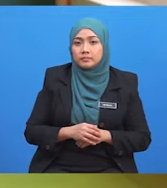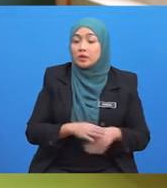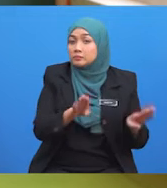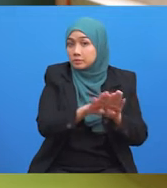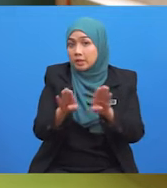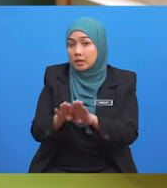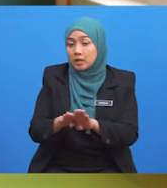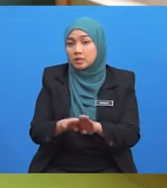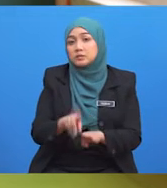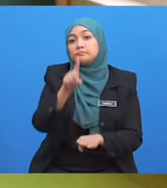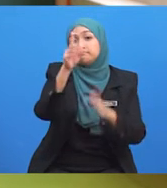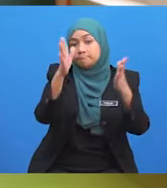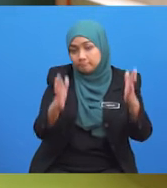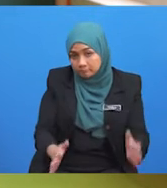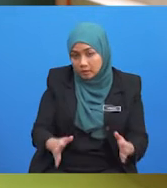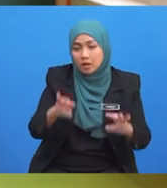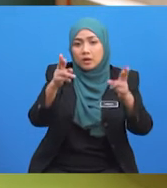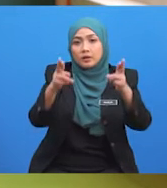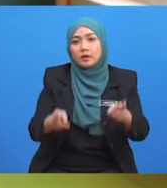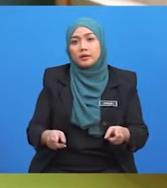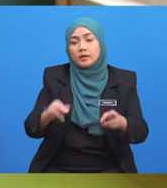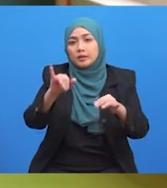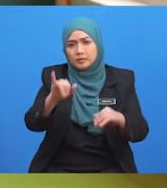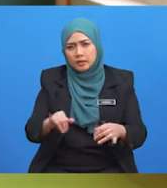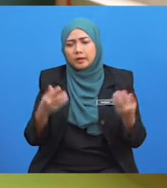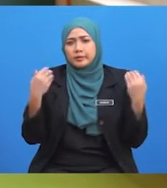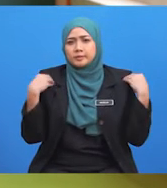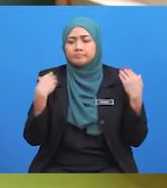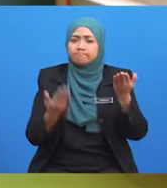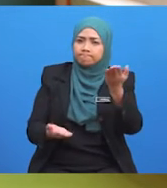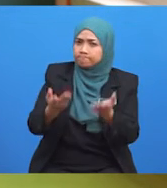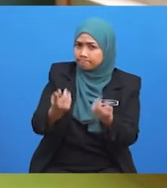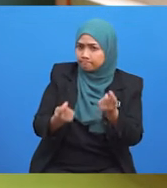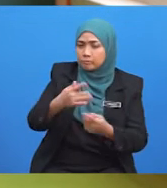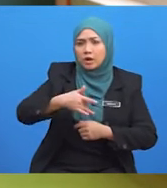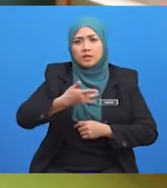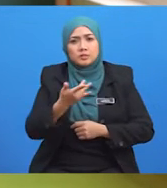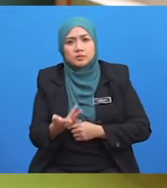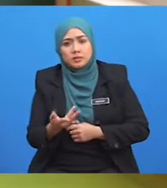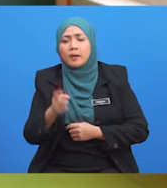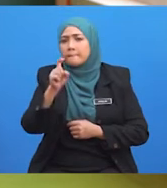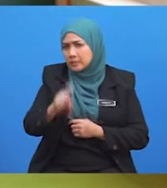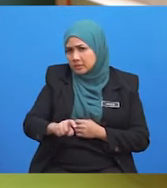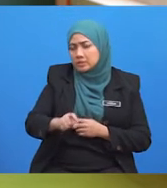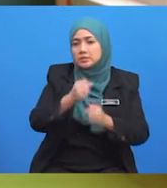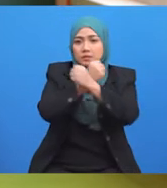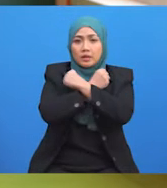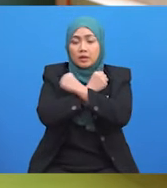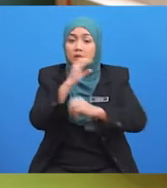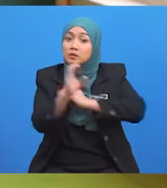Sebagai seorang rakyat yang bertimbang rasa, kita haruslah menyayangi negara